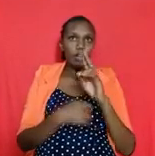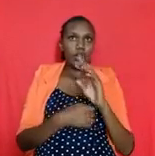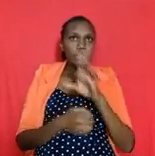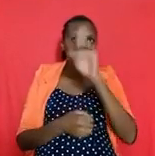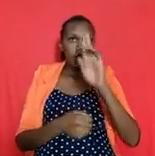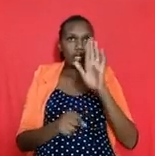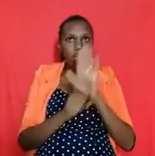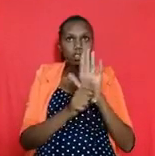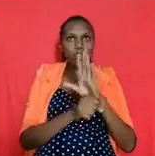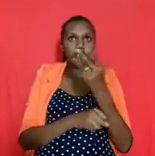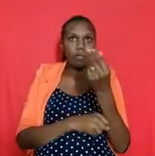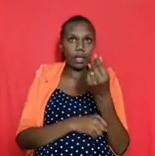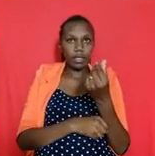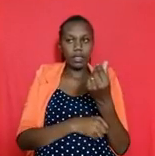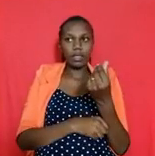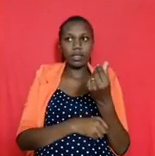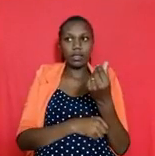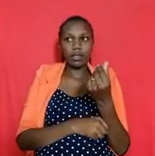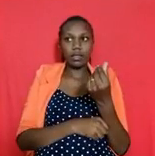ni